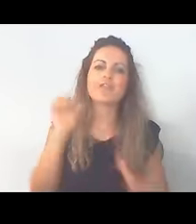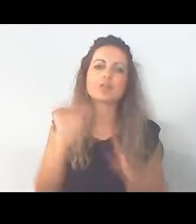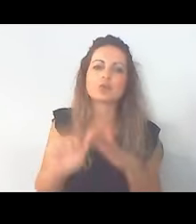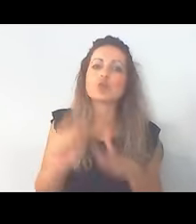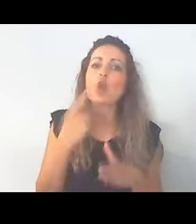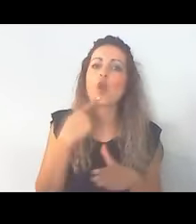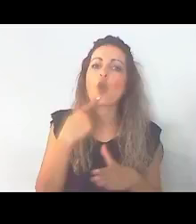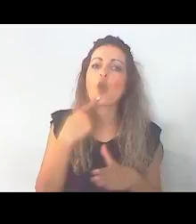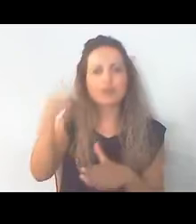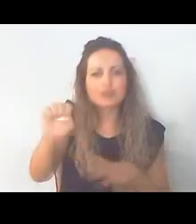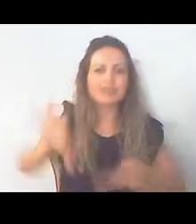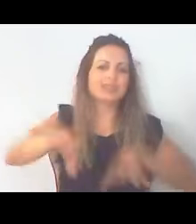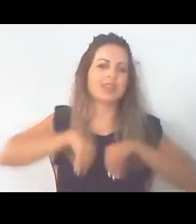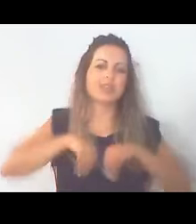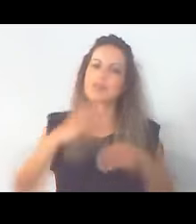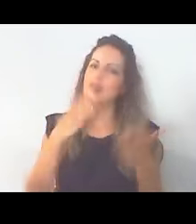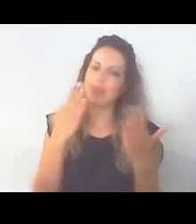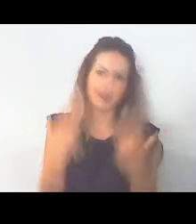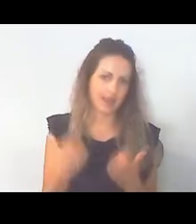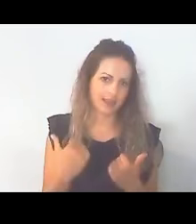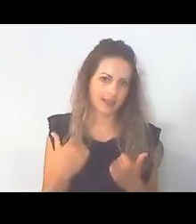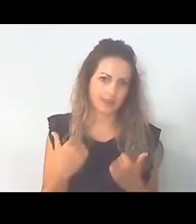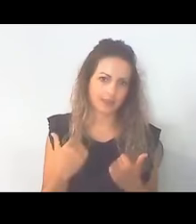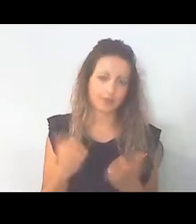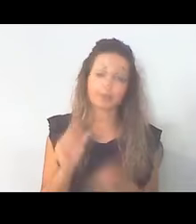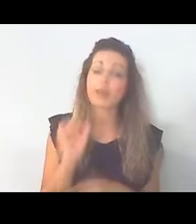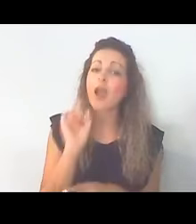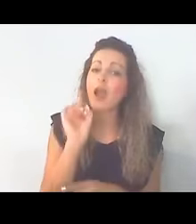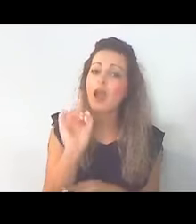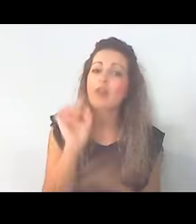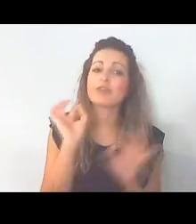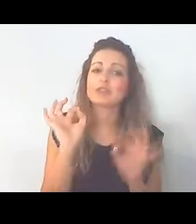θήτη. Όμως μας προβληματίζει και